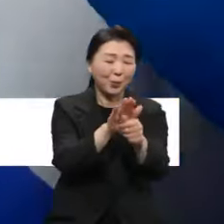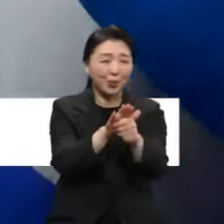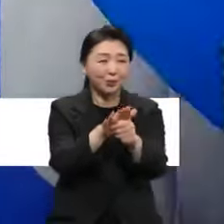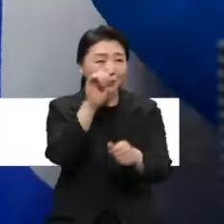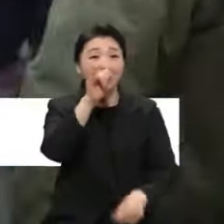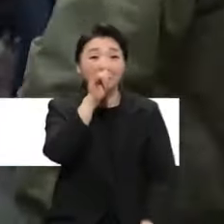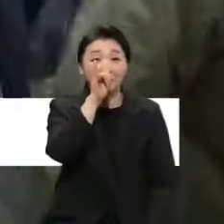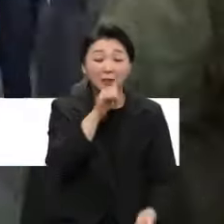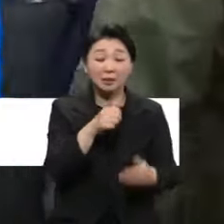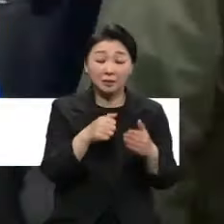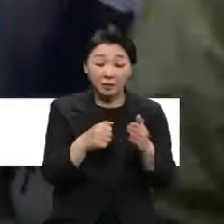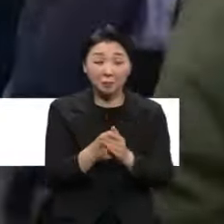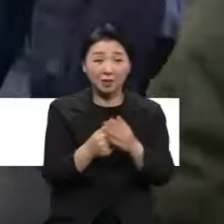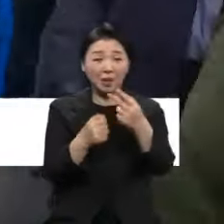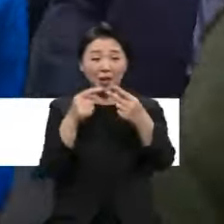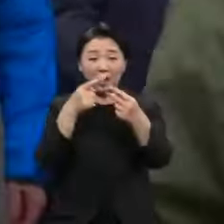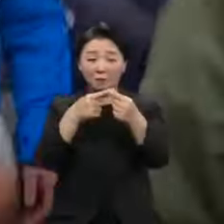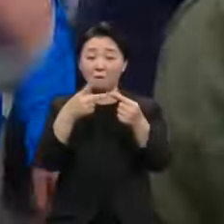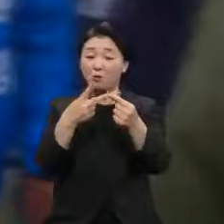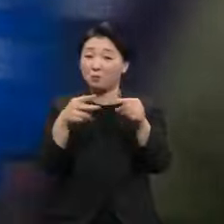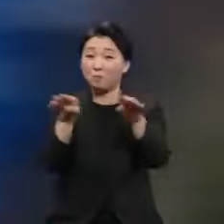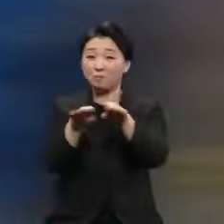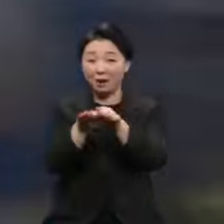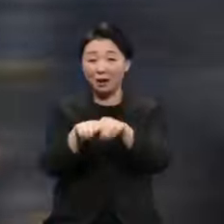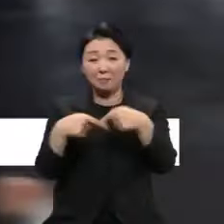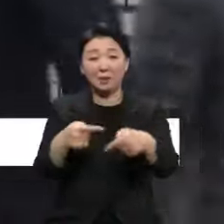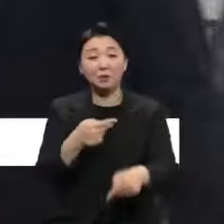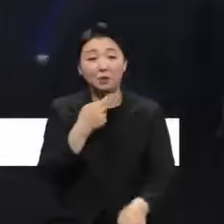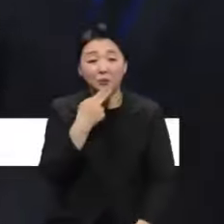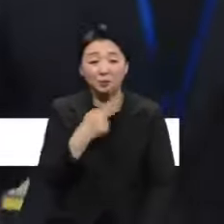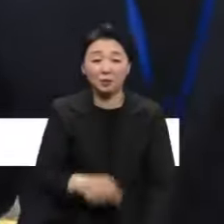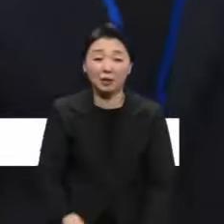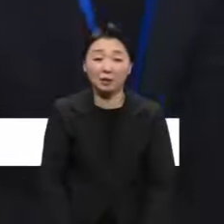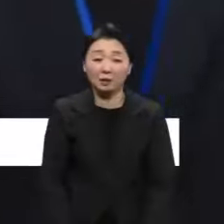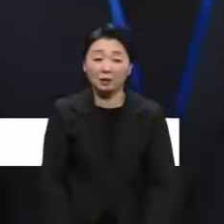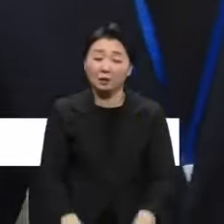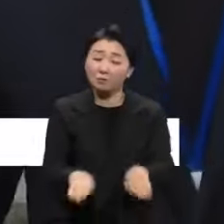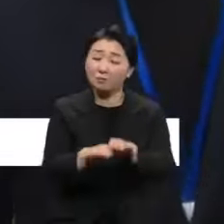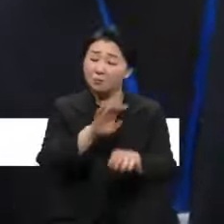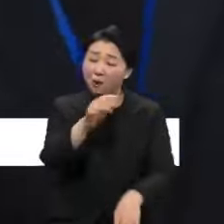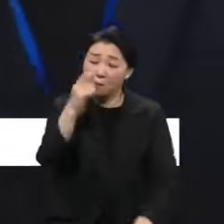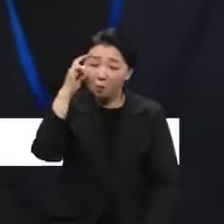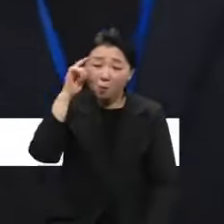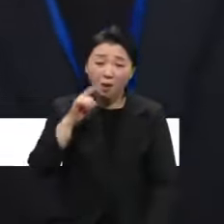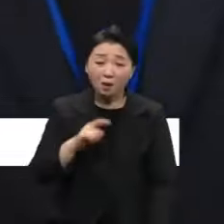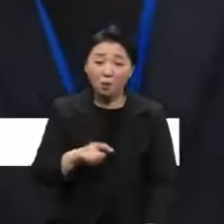22일 재판에 잇따라 불출석했는데 재판 불출석 반복됐는데 오늘 나오신 분이 한 말씀 해주시죠.